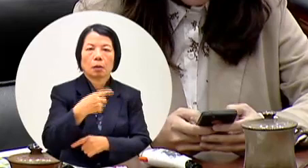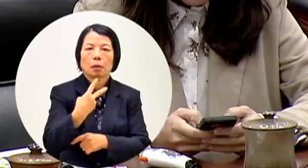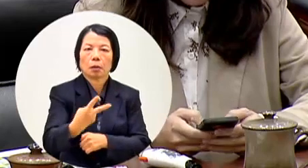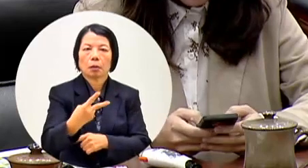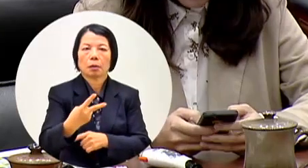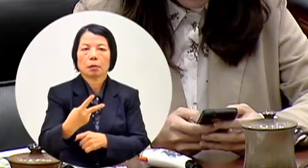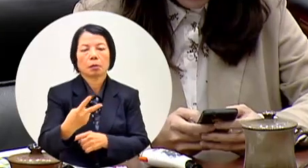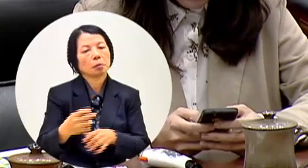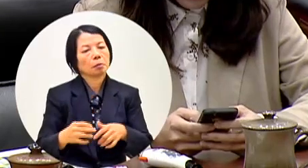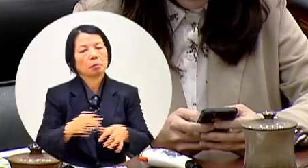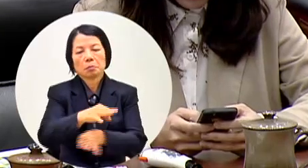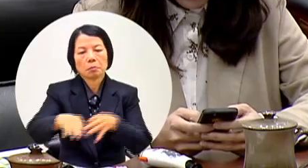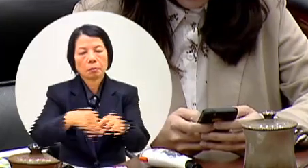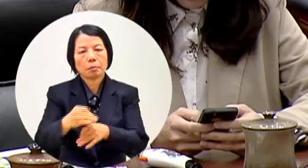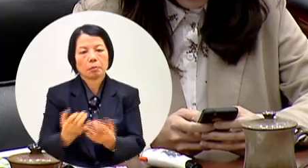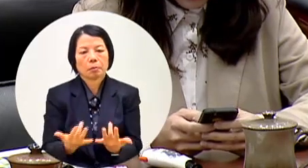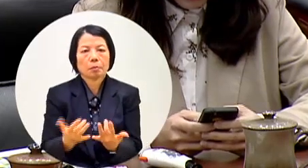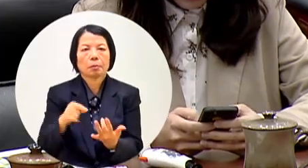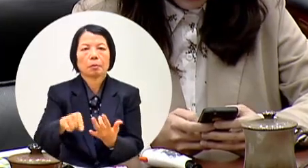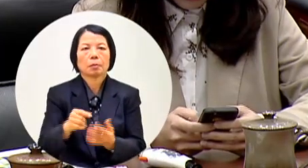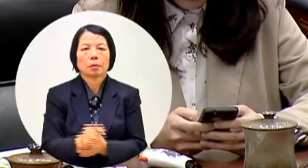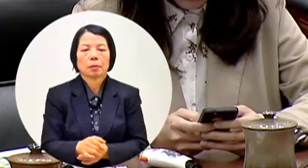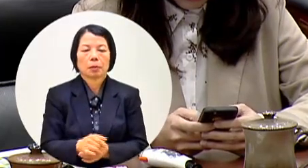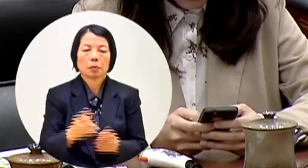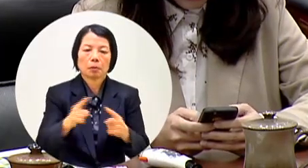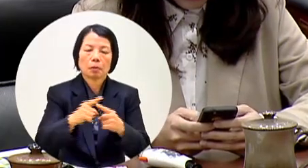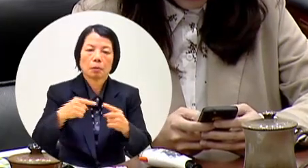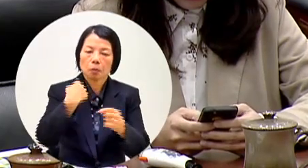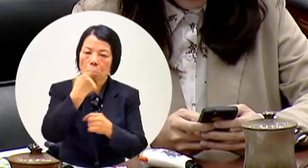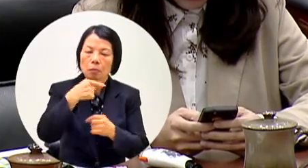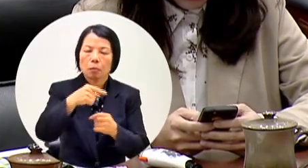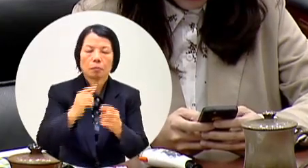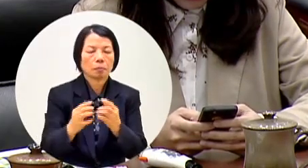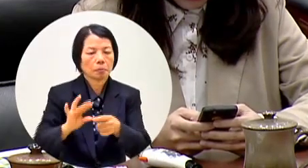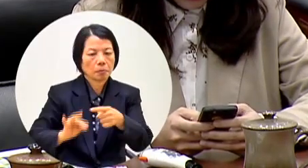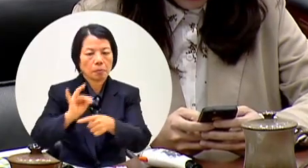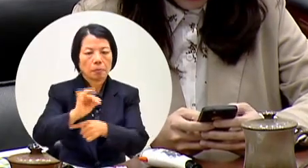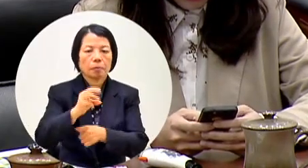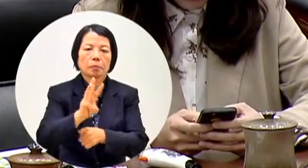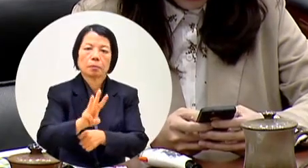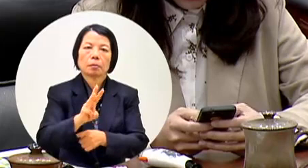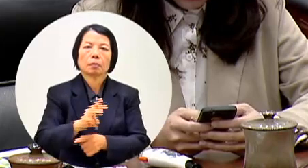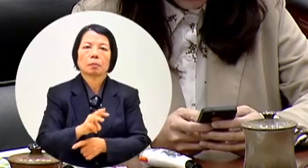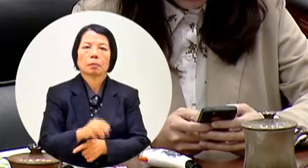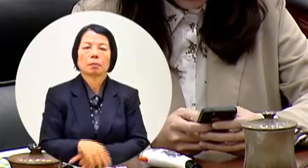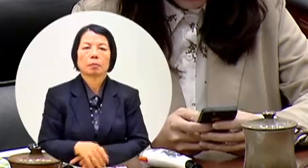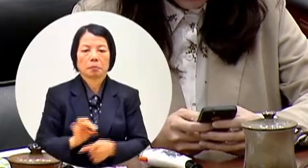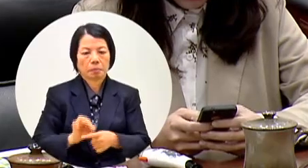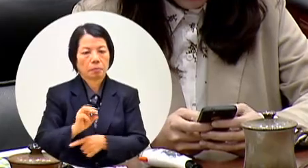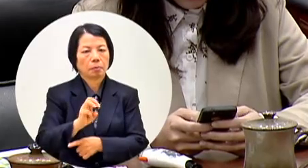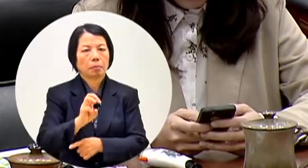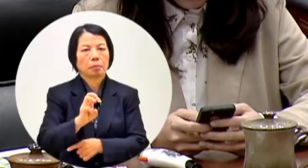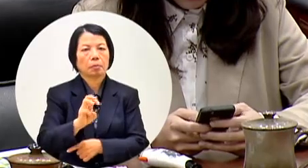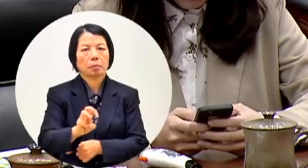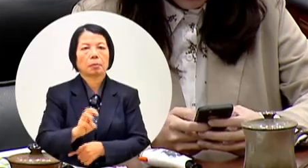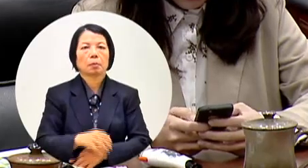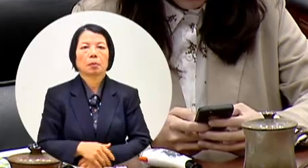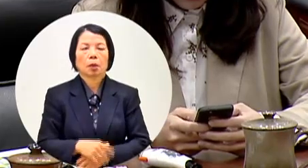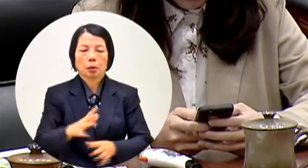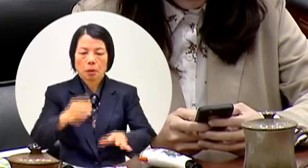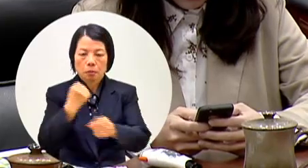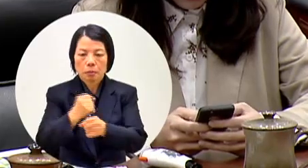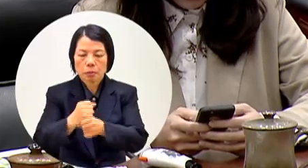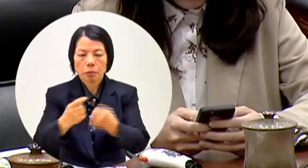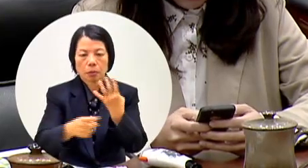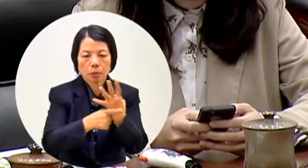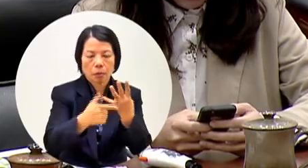值，它的人口比例是3%。那在整个市政的规划上面，这次制造业、批